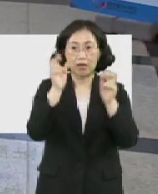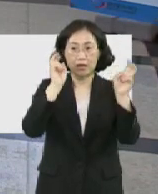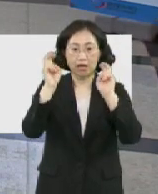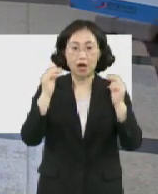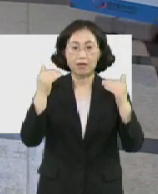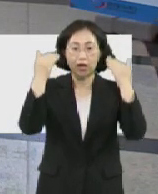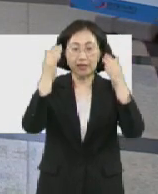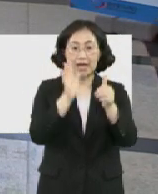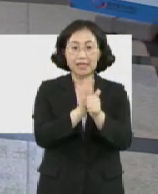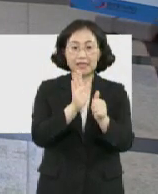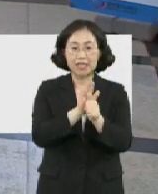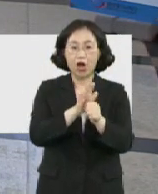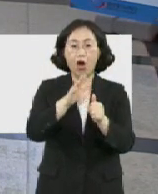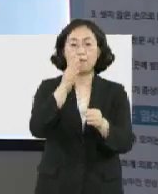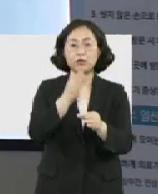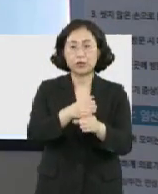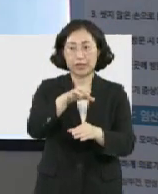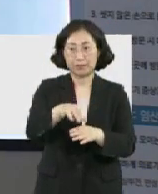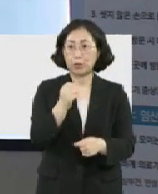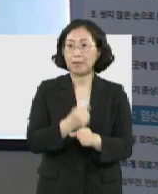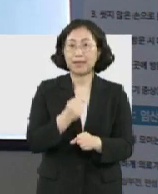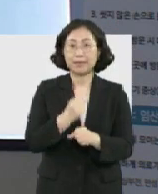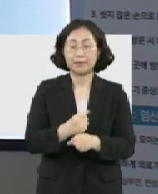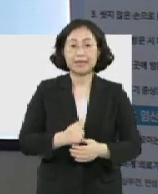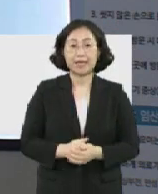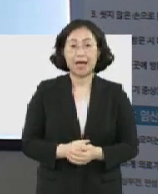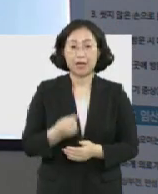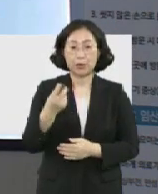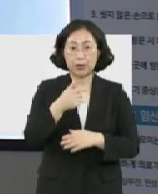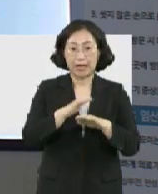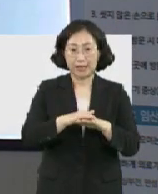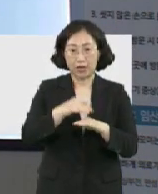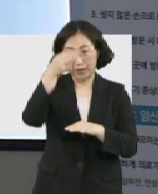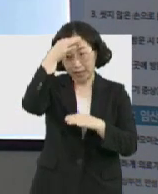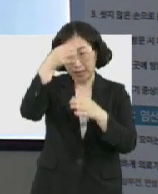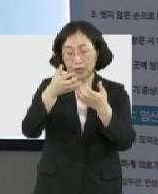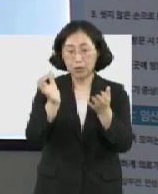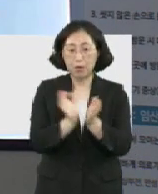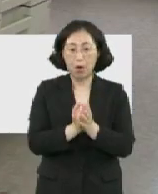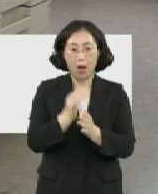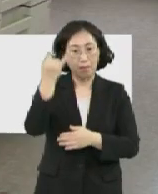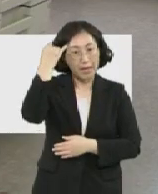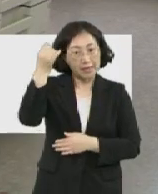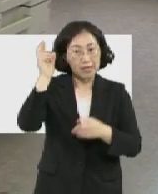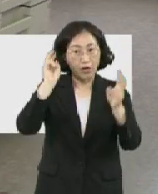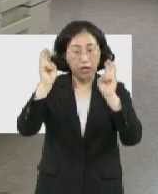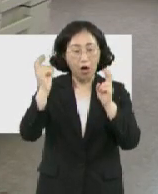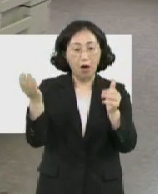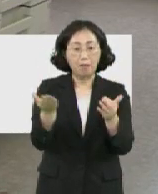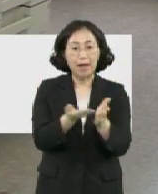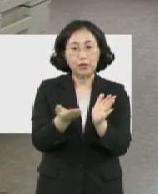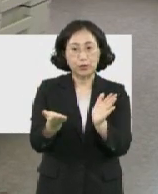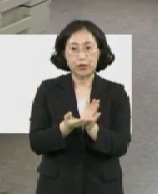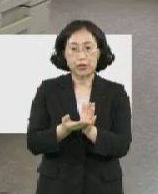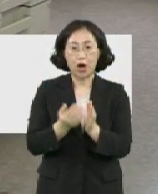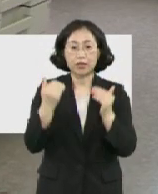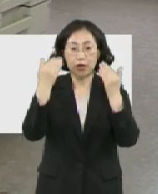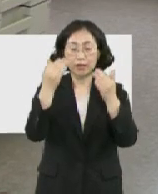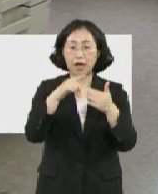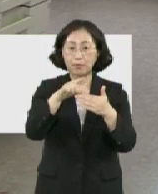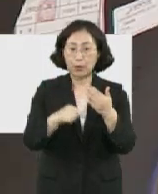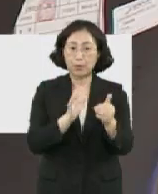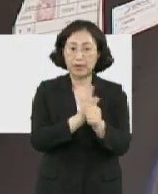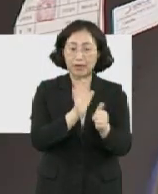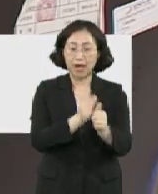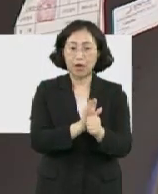성장 지원 거점 공간으로 조선 합니다 또 대전테크노파크 는 벤처 기업 맞춤형 성장 프로그램을 지원하며